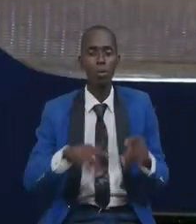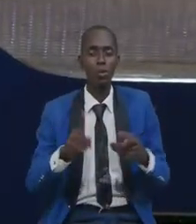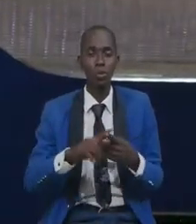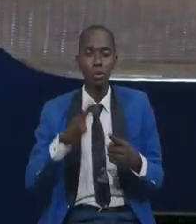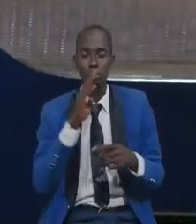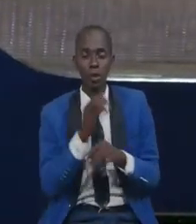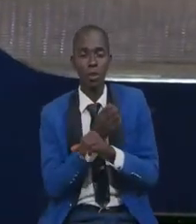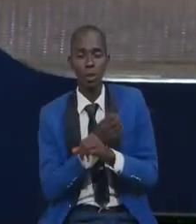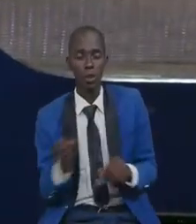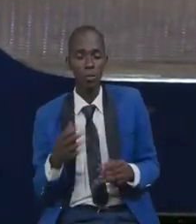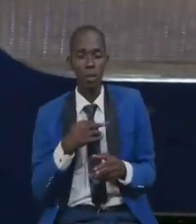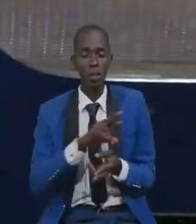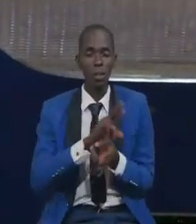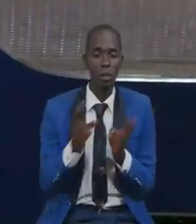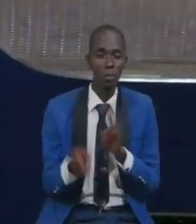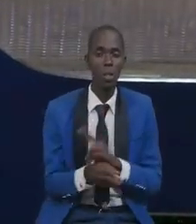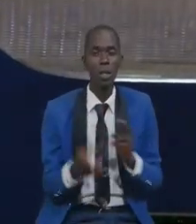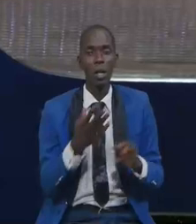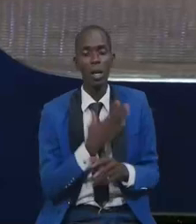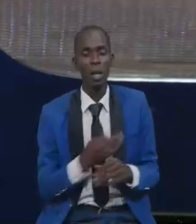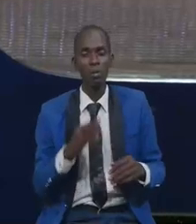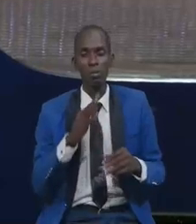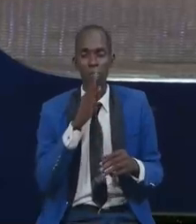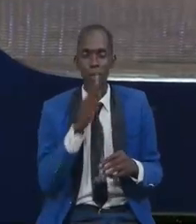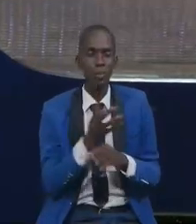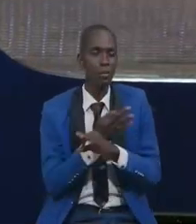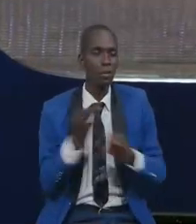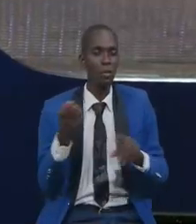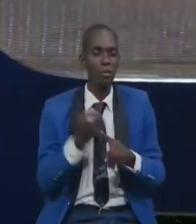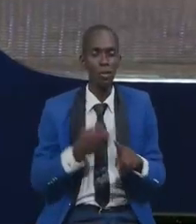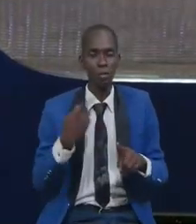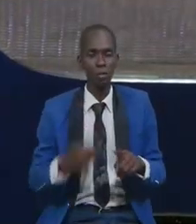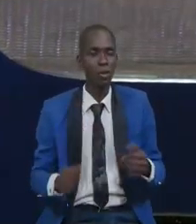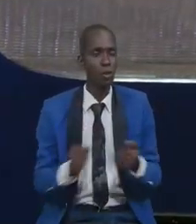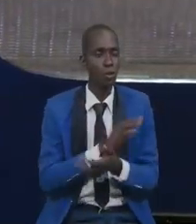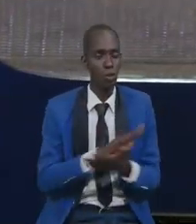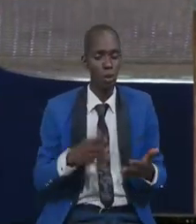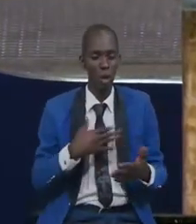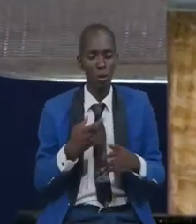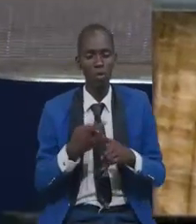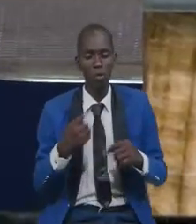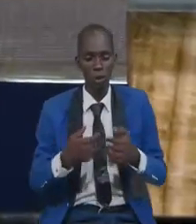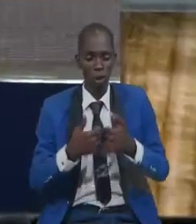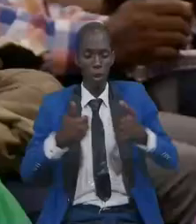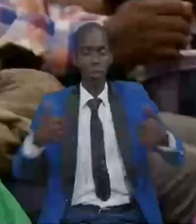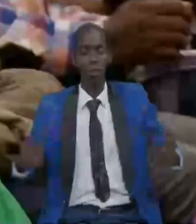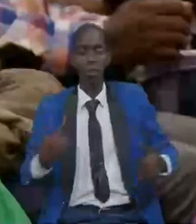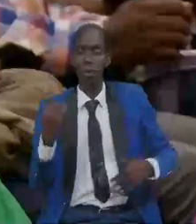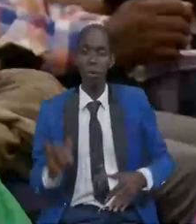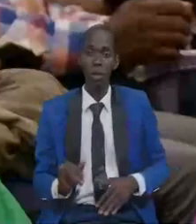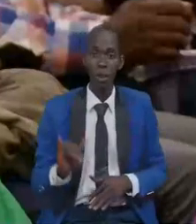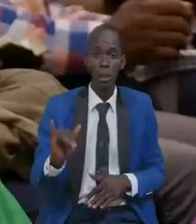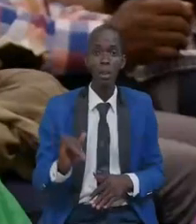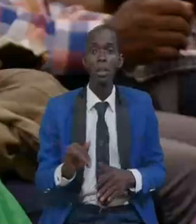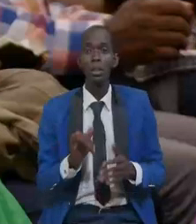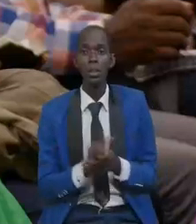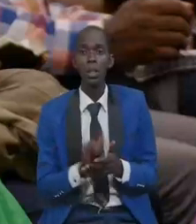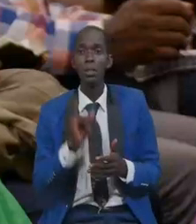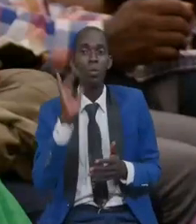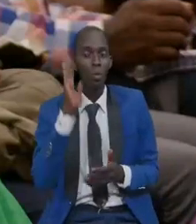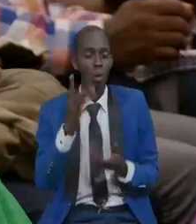et la dévastation, la destruction qui est en voie de venir et la séparation qui serait de Dieu pour l'éternité, ce